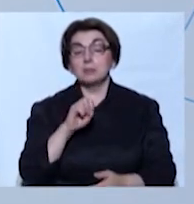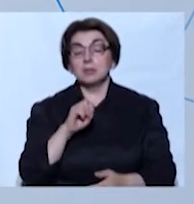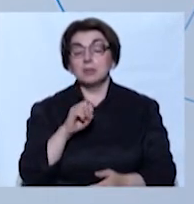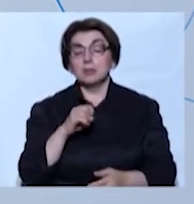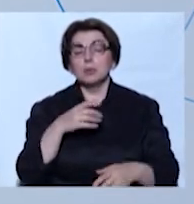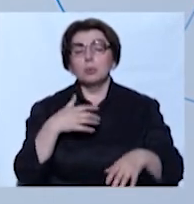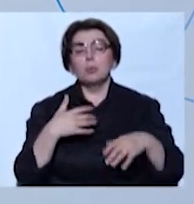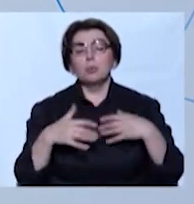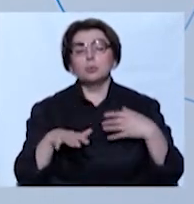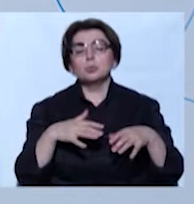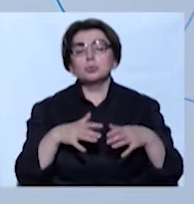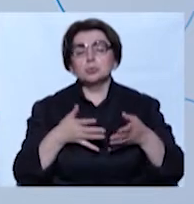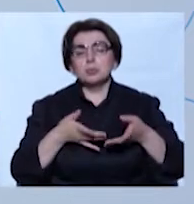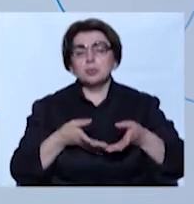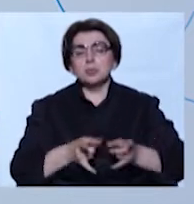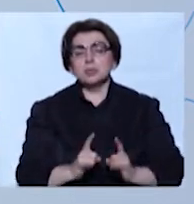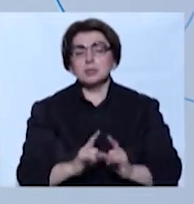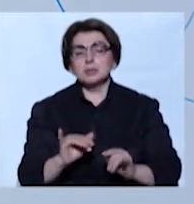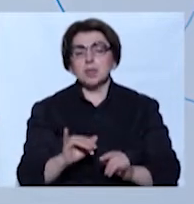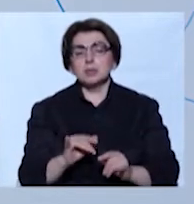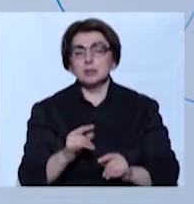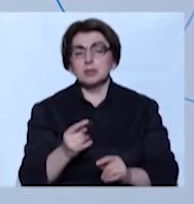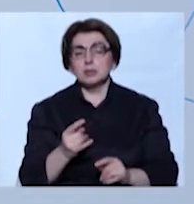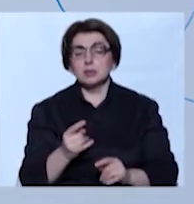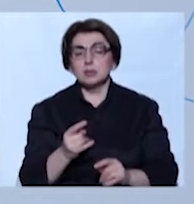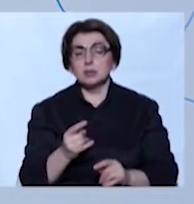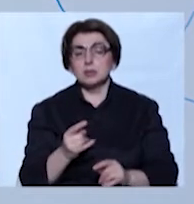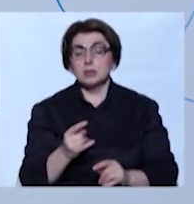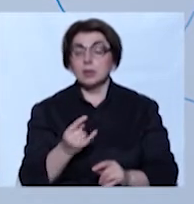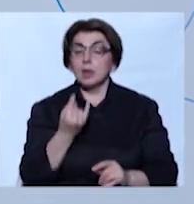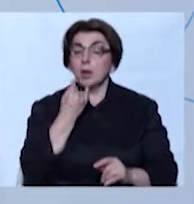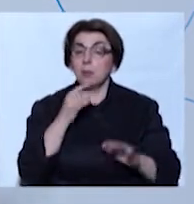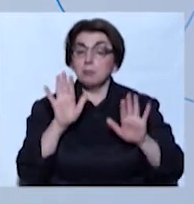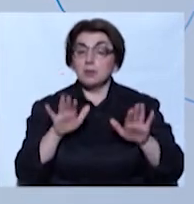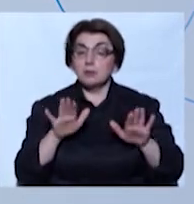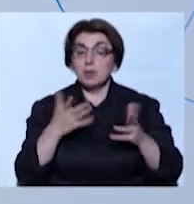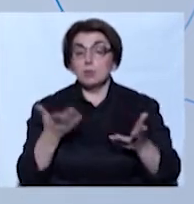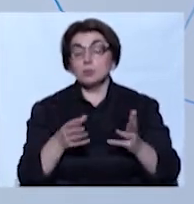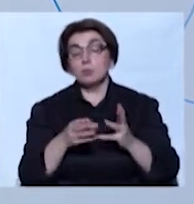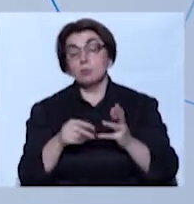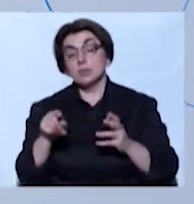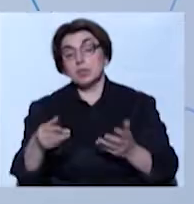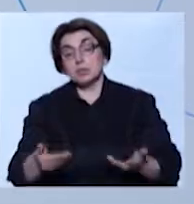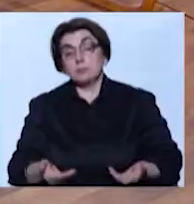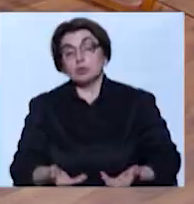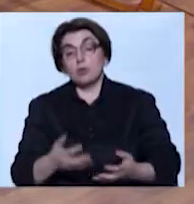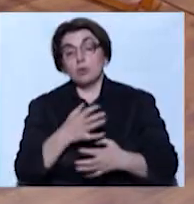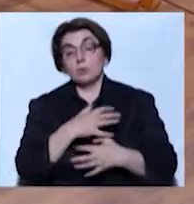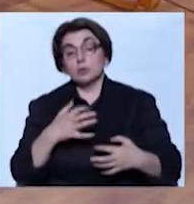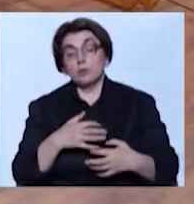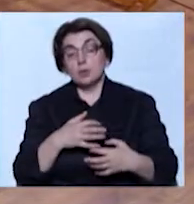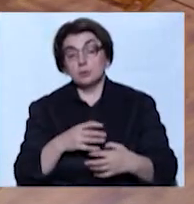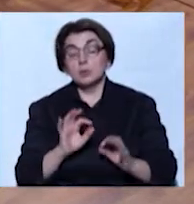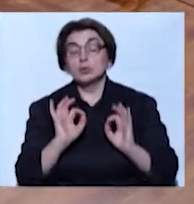იჩეკებიან. სად უნდა მივამაგრო ეს ფურცელი? ფრინველები თუ ქვეწარმავლები? რა თქმა უნდა,